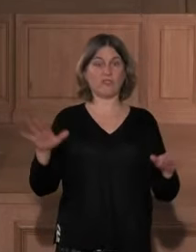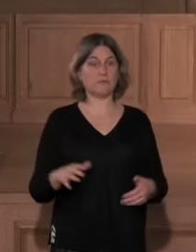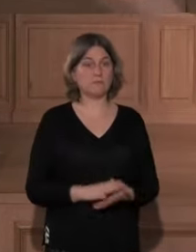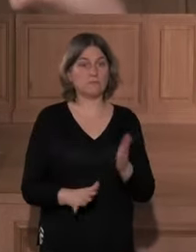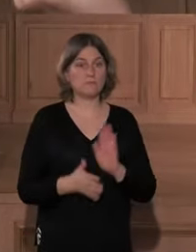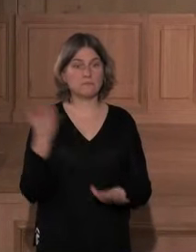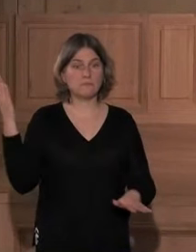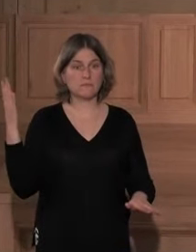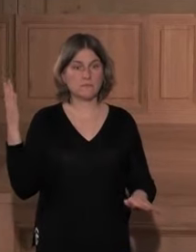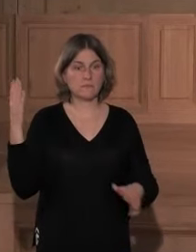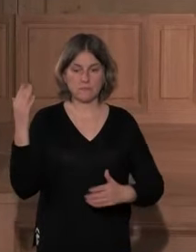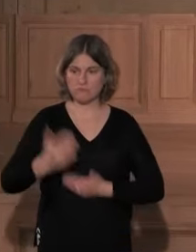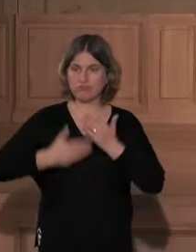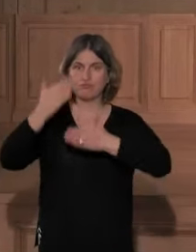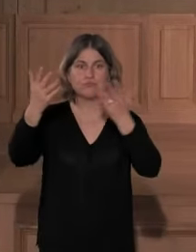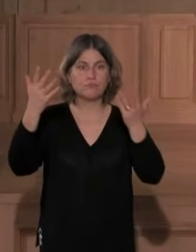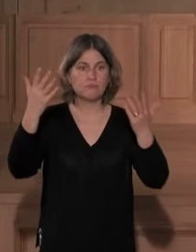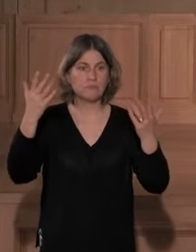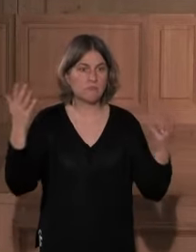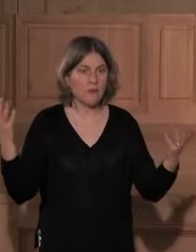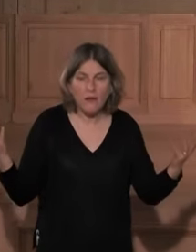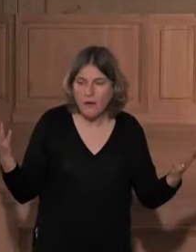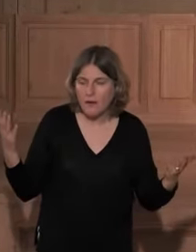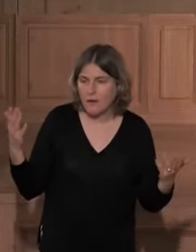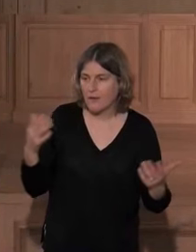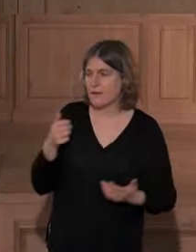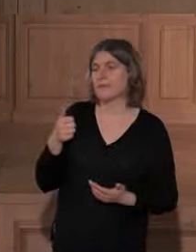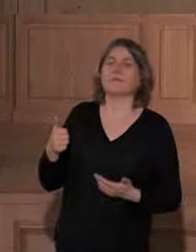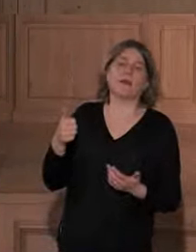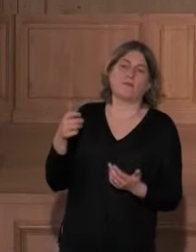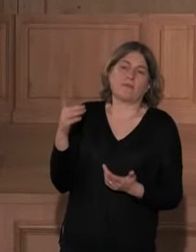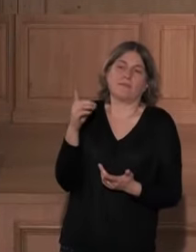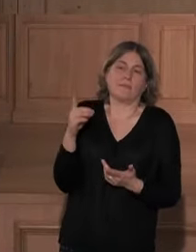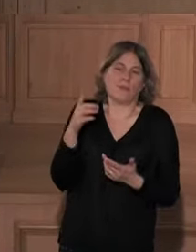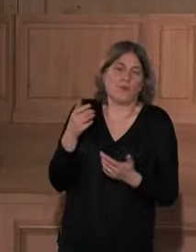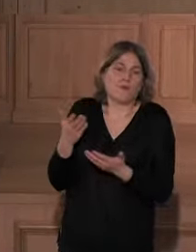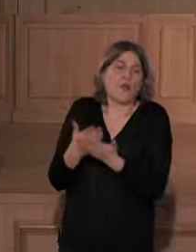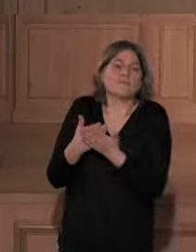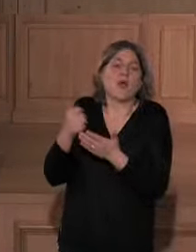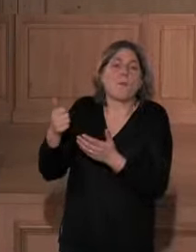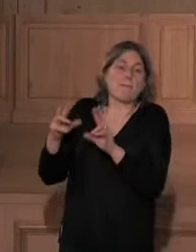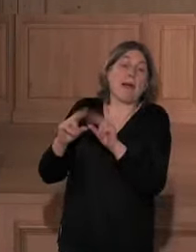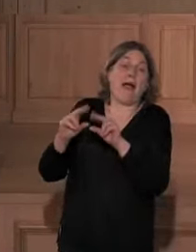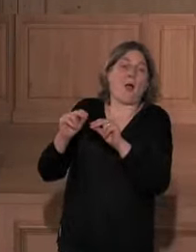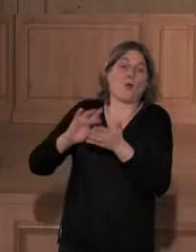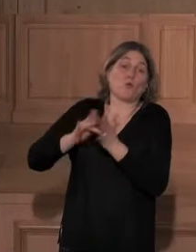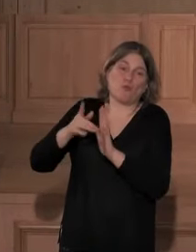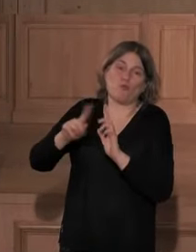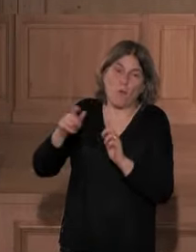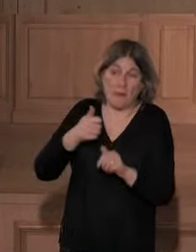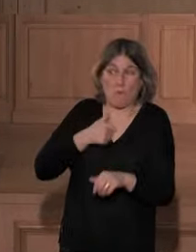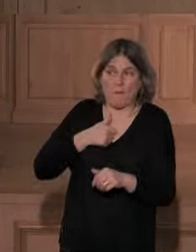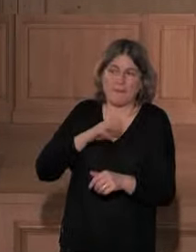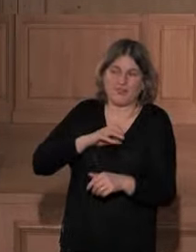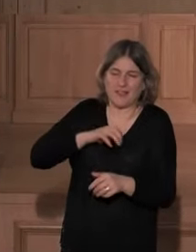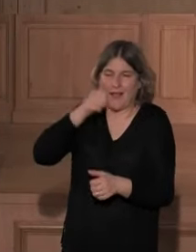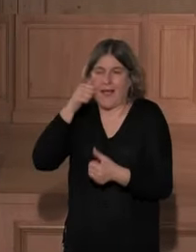voilà, ça c'est des exemples que quand Daoudi parle, je me dis, parce que lui il en fait plein, des comme ça, il ne va pas tous vous les raconter, mais moi j'essaie de retenir